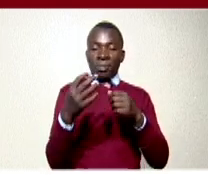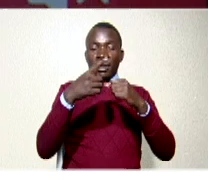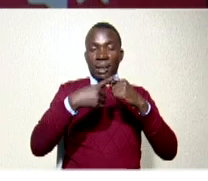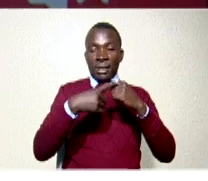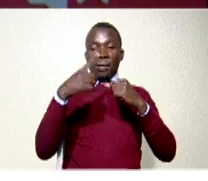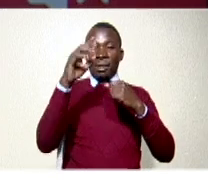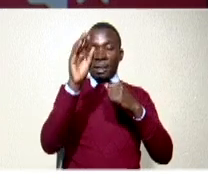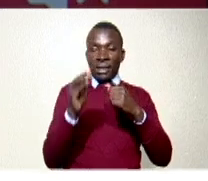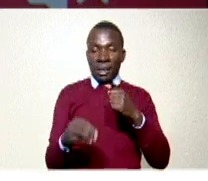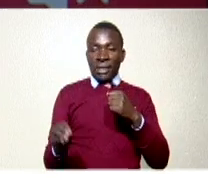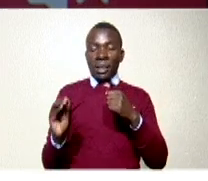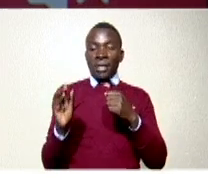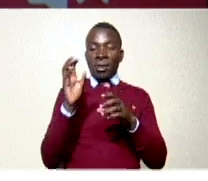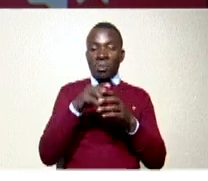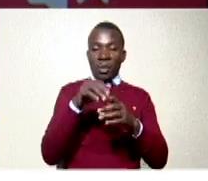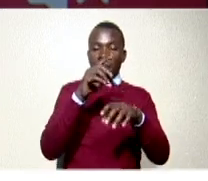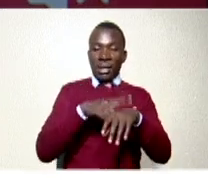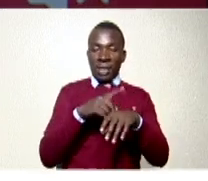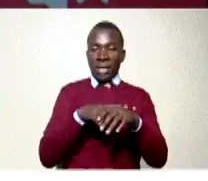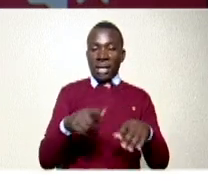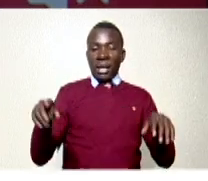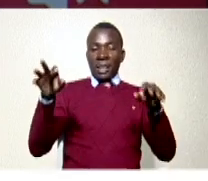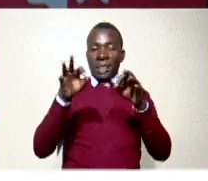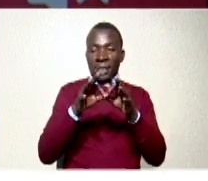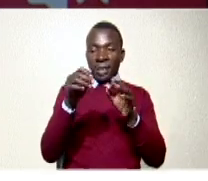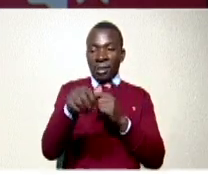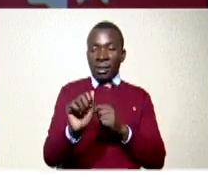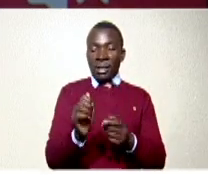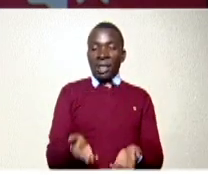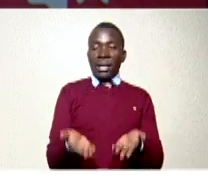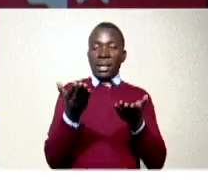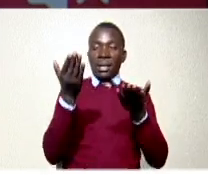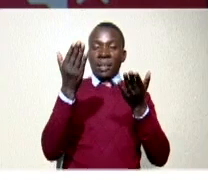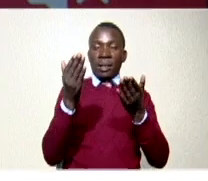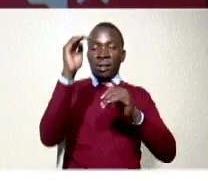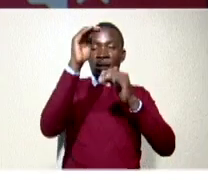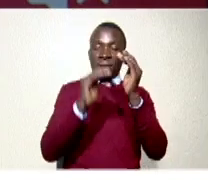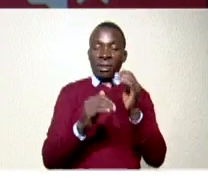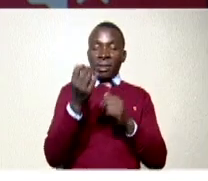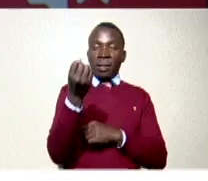rw'136% ku ijana, mu gihe agaciro kabyo kazamutse ku rugero rwa